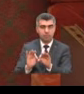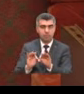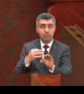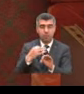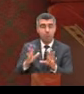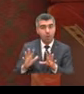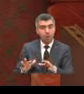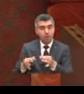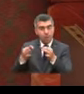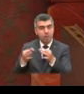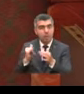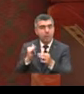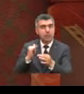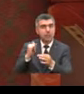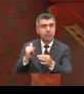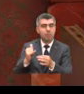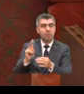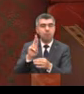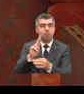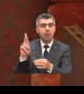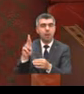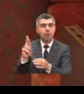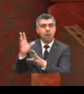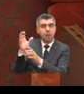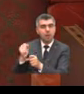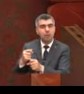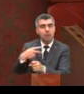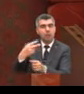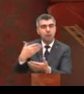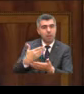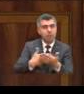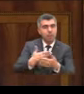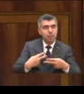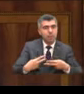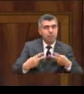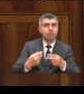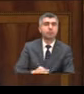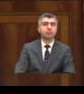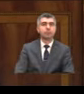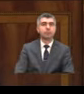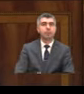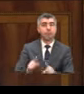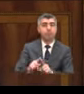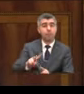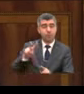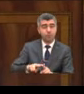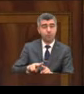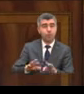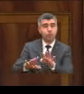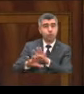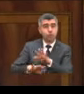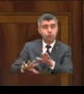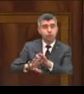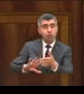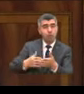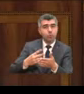التي سبق أن نبه إليها صاحب الجلالة نصره الله في خطبه السامية. إن الواقع الاجتماعي والمجتمعي